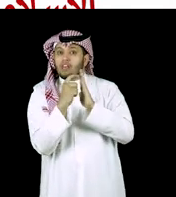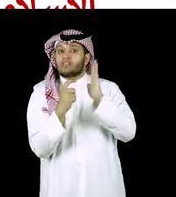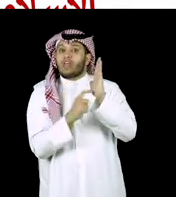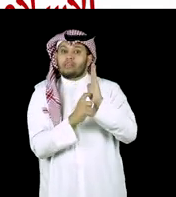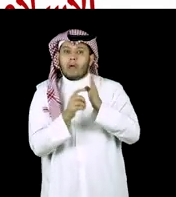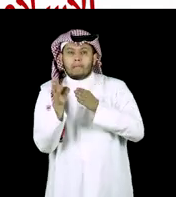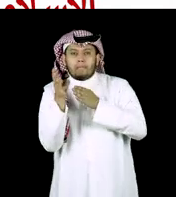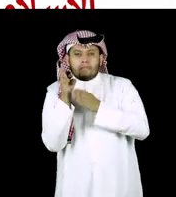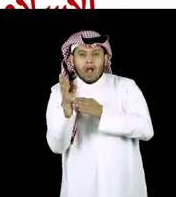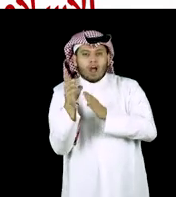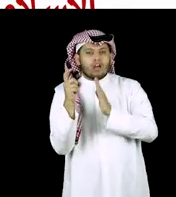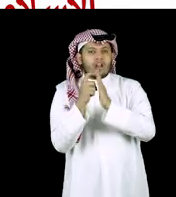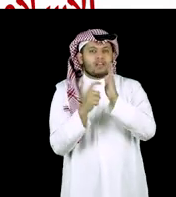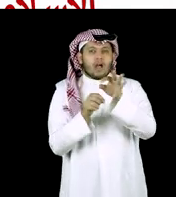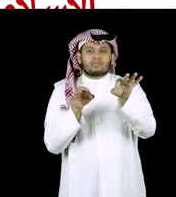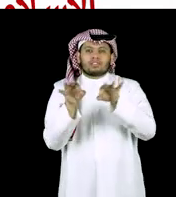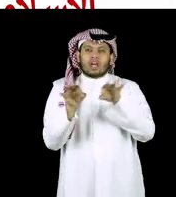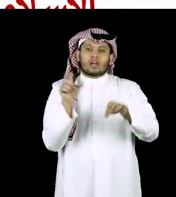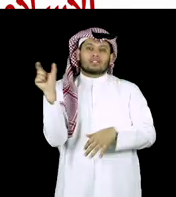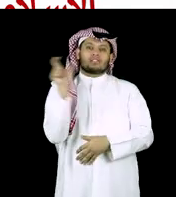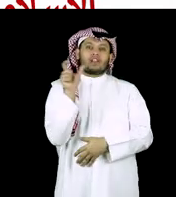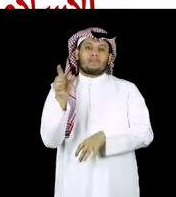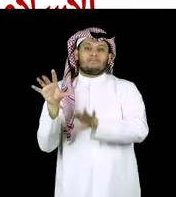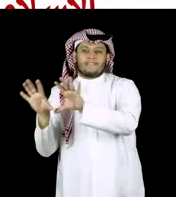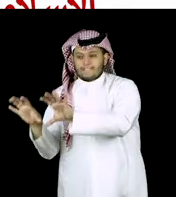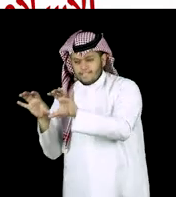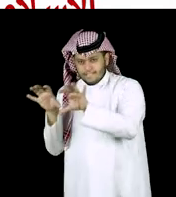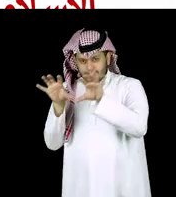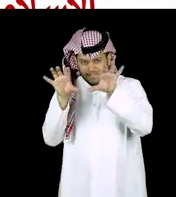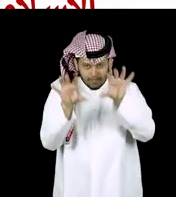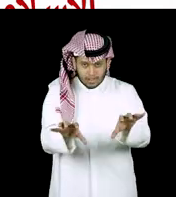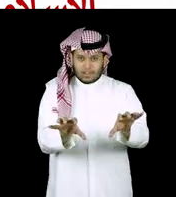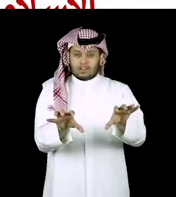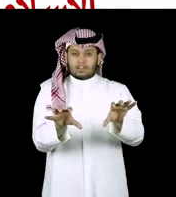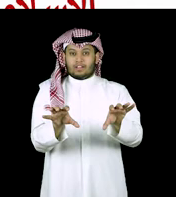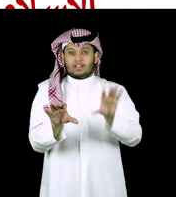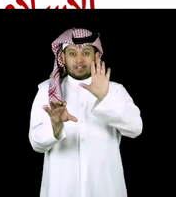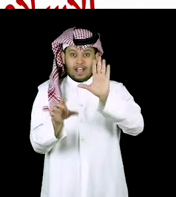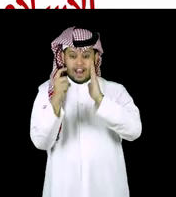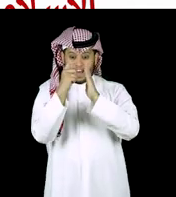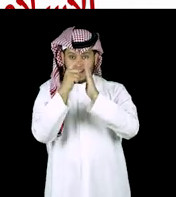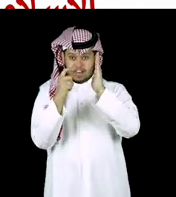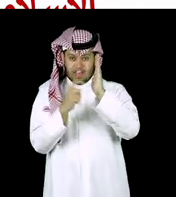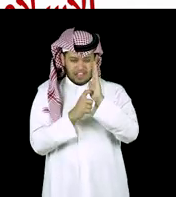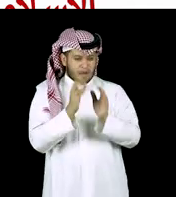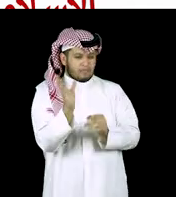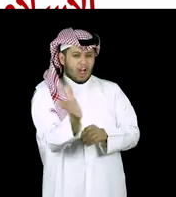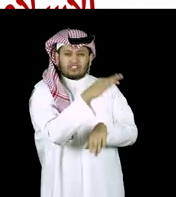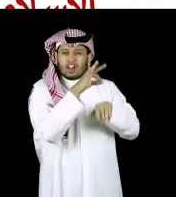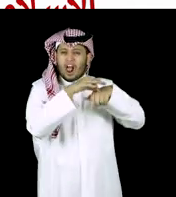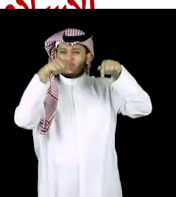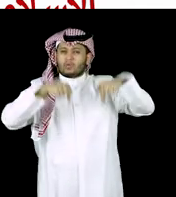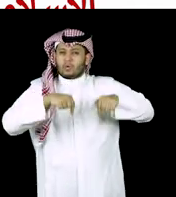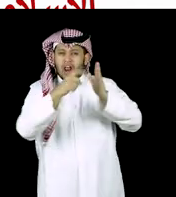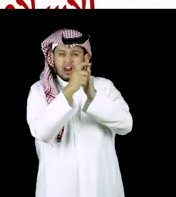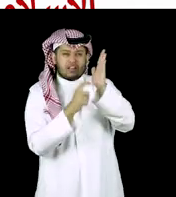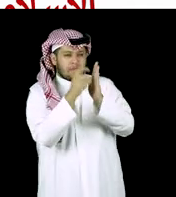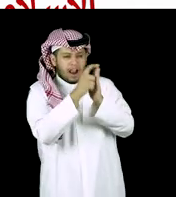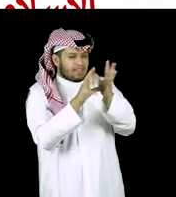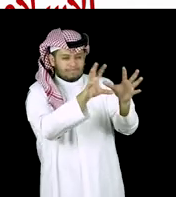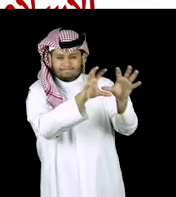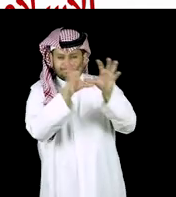هو النظام السياسي الإسلامي، فنجعل بدل نظام معين